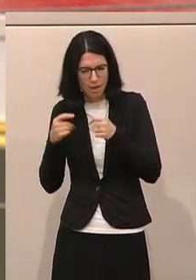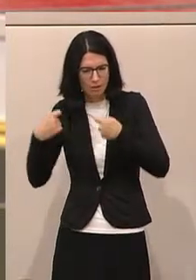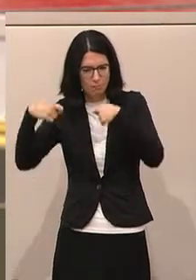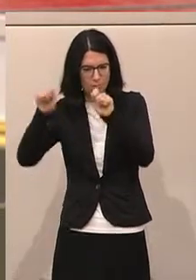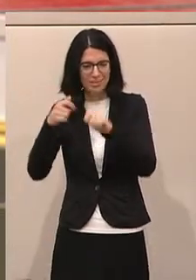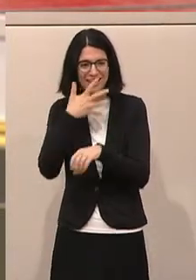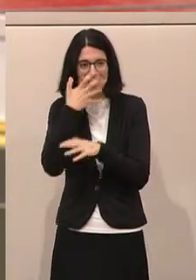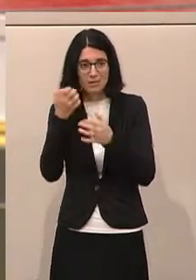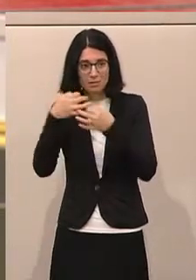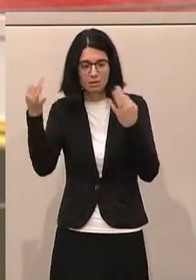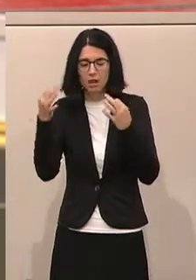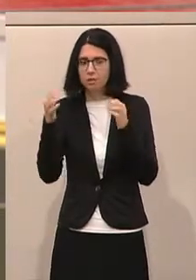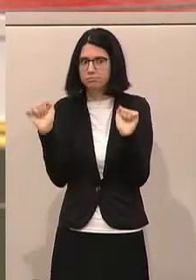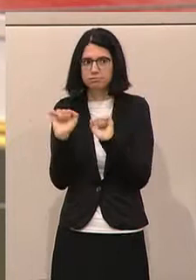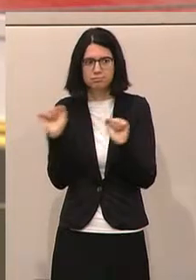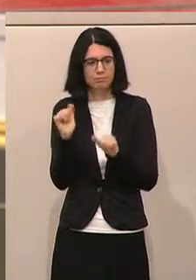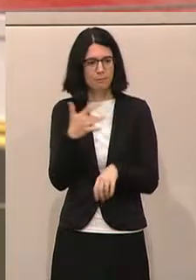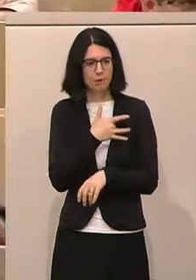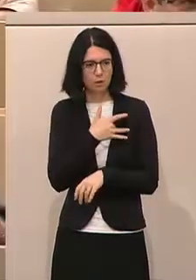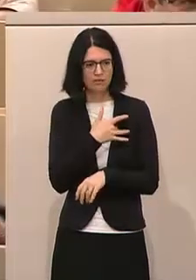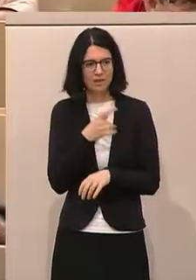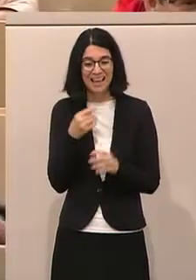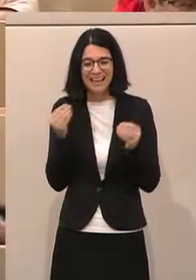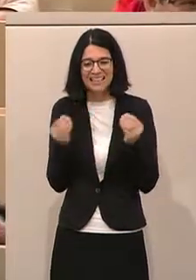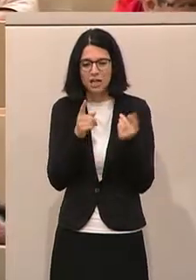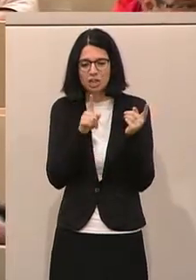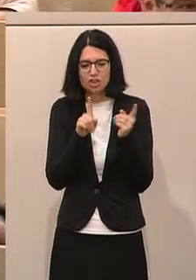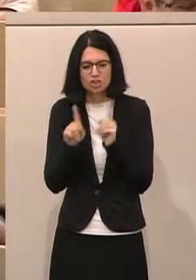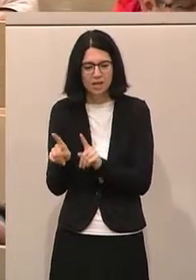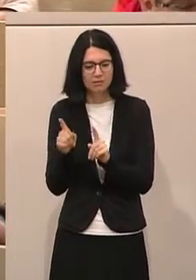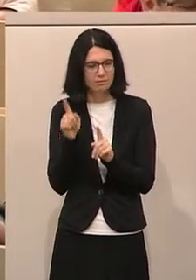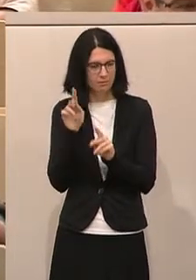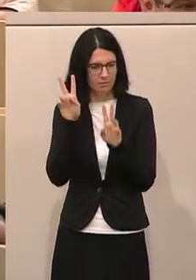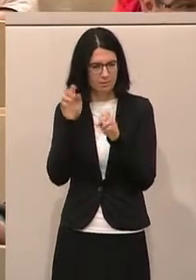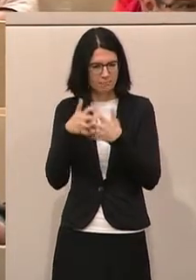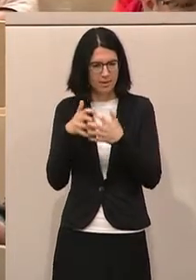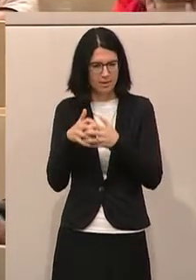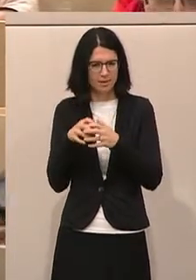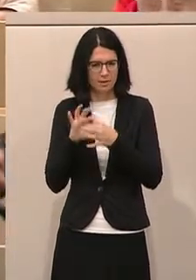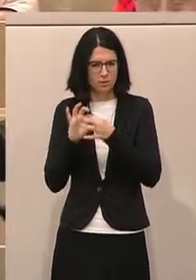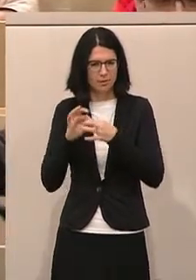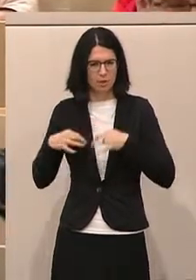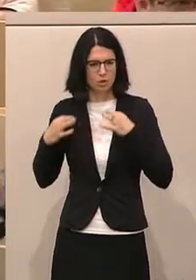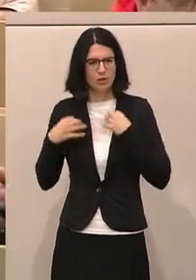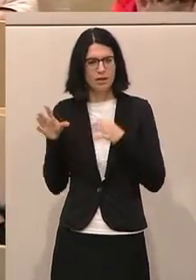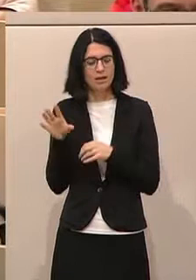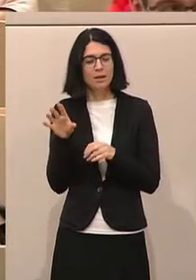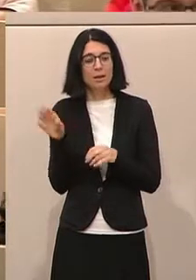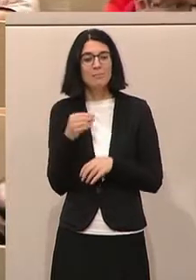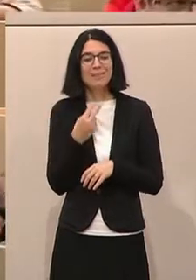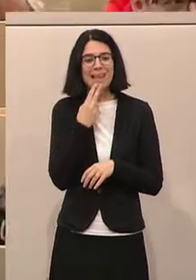den Hitzetagen massiv betroffen sind. Wir haben einen Sachstandsbericht Klimawandel und Gesundheit gemeinsam mit dem Klima- und